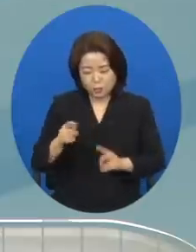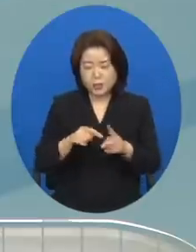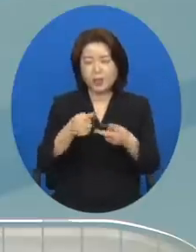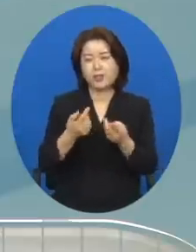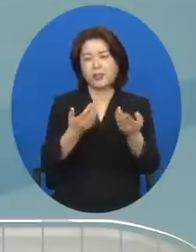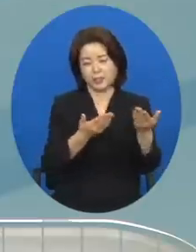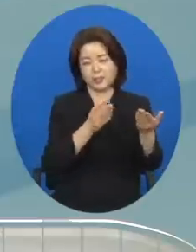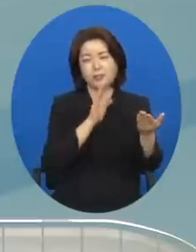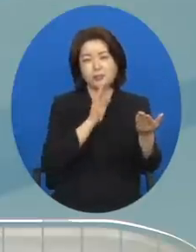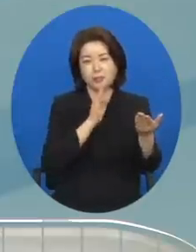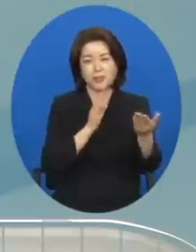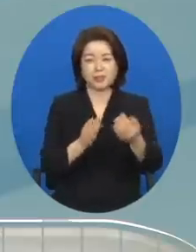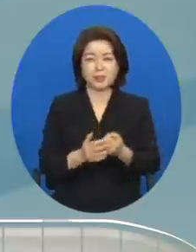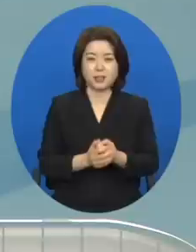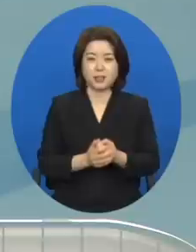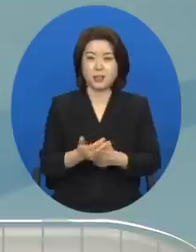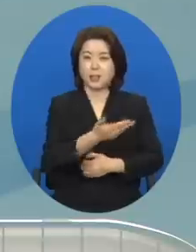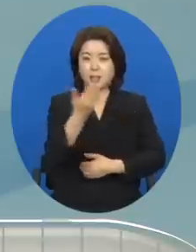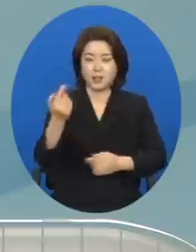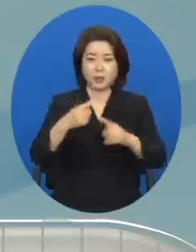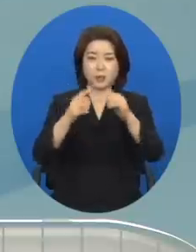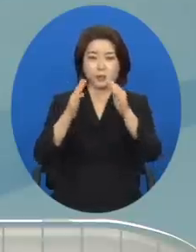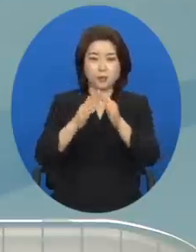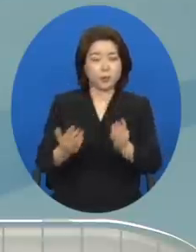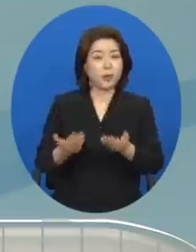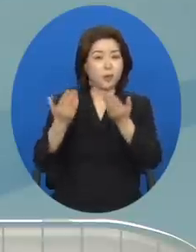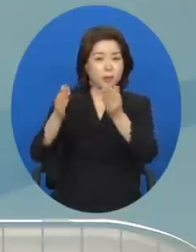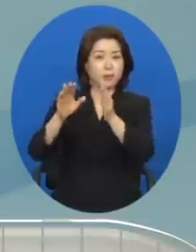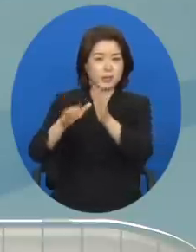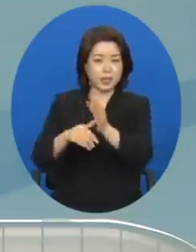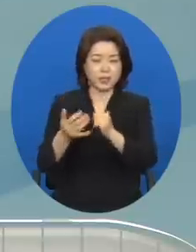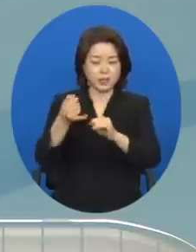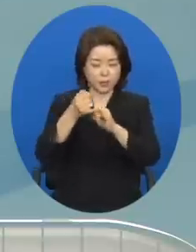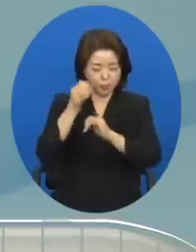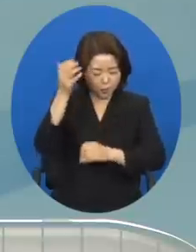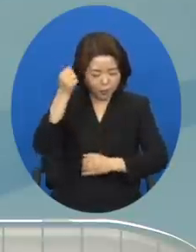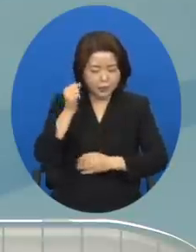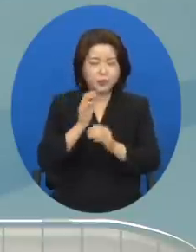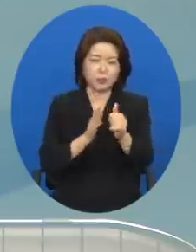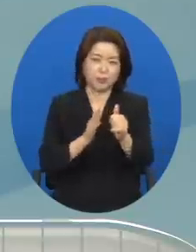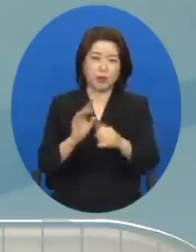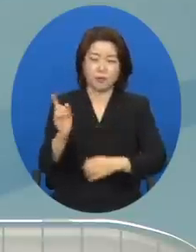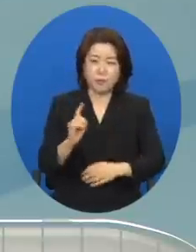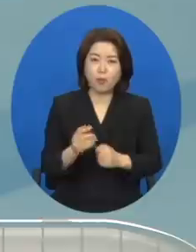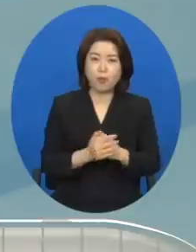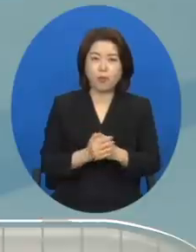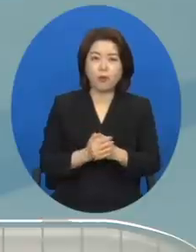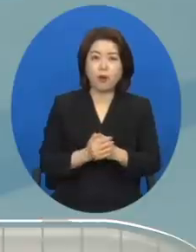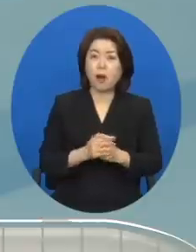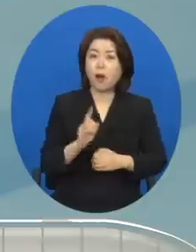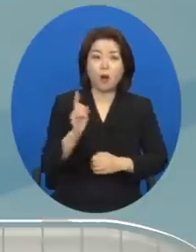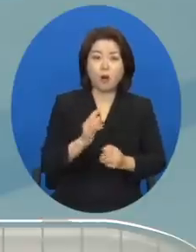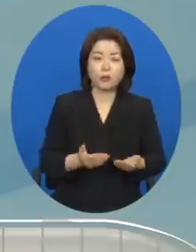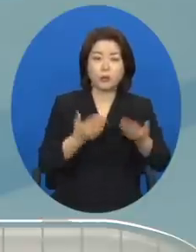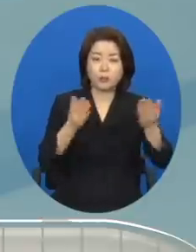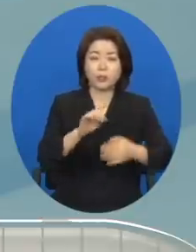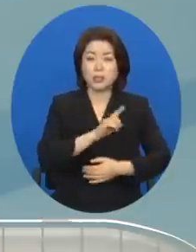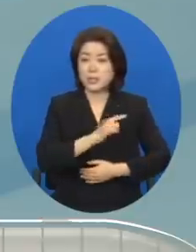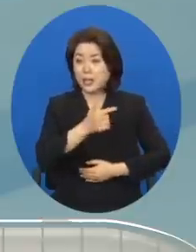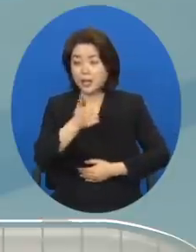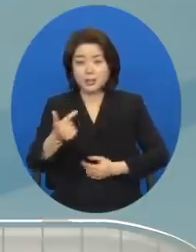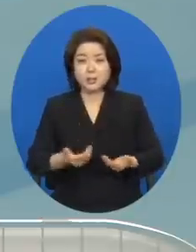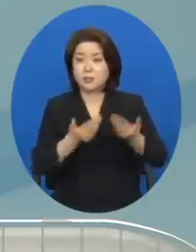돼요. 여러분, 교회 봉사할 때 꼭 기억하셔야 돼요. 어떤 봉사가 제일 큰